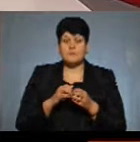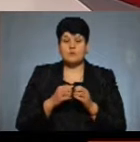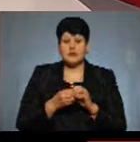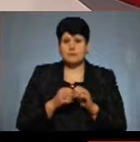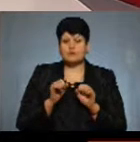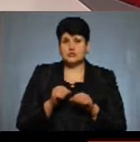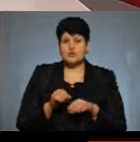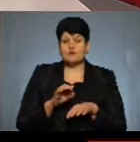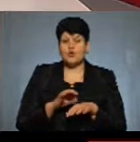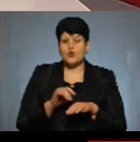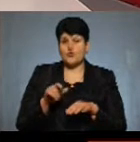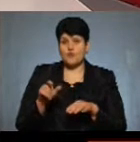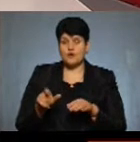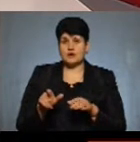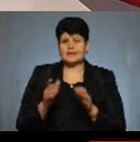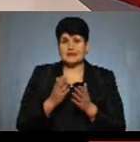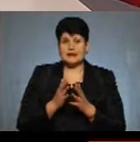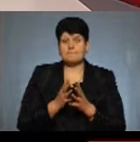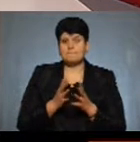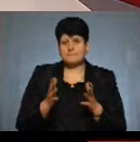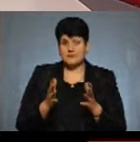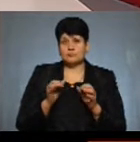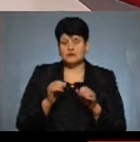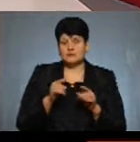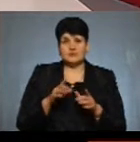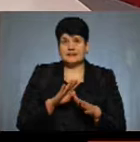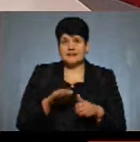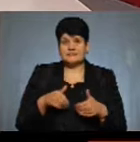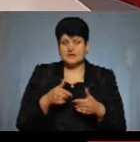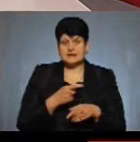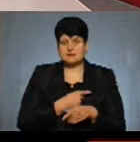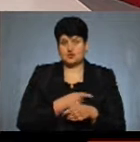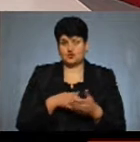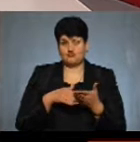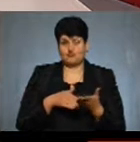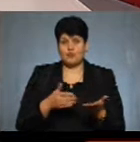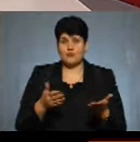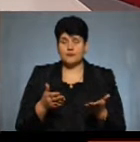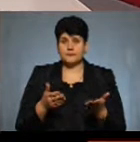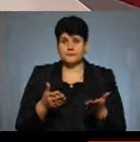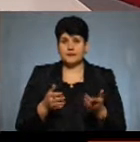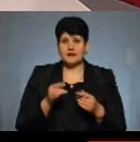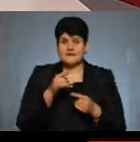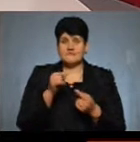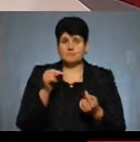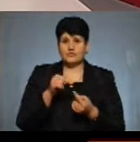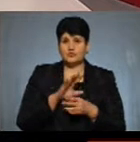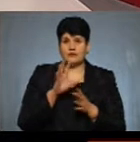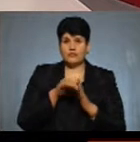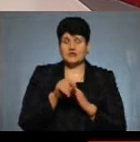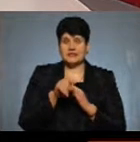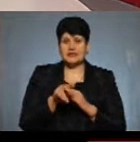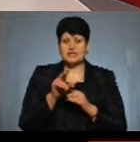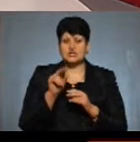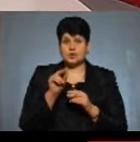що, можливо, хворих набагато більше, але вони просто-напросто не звертаються за медичною допомогою і, відповідно, не входять в те